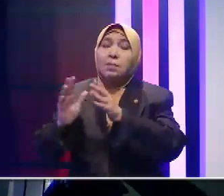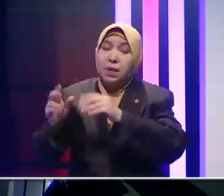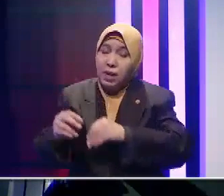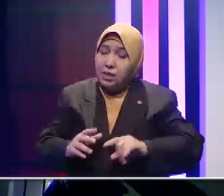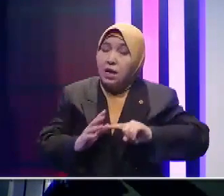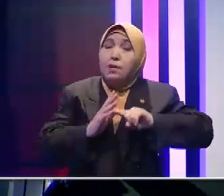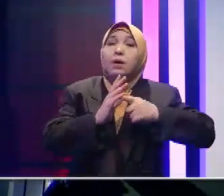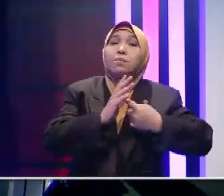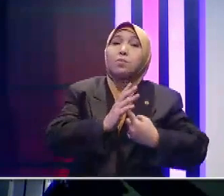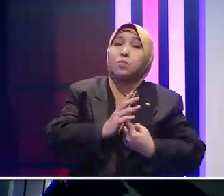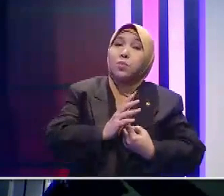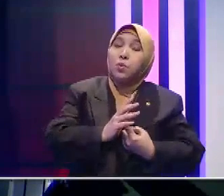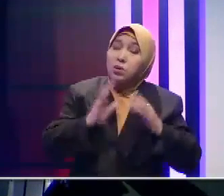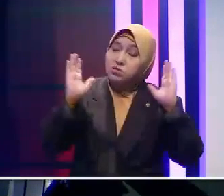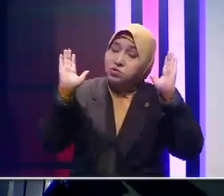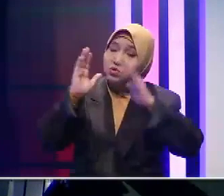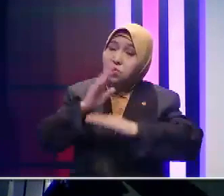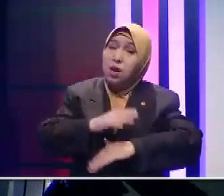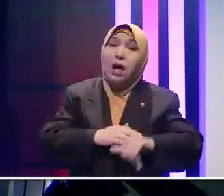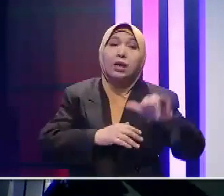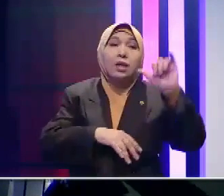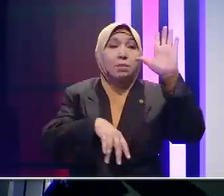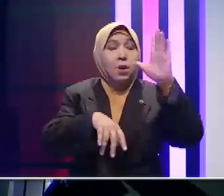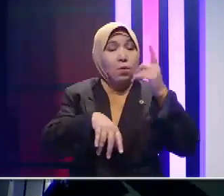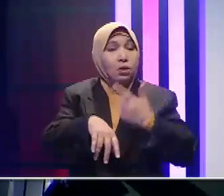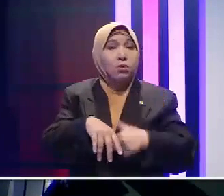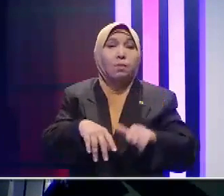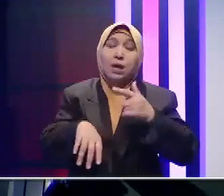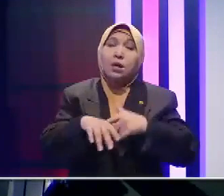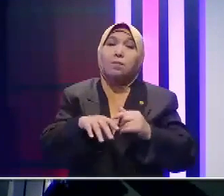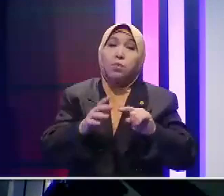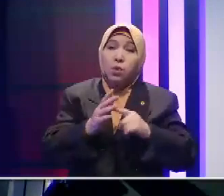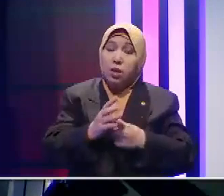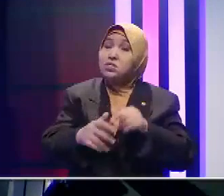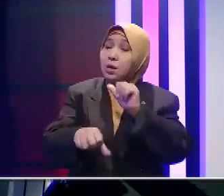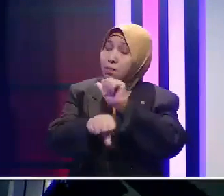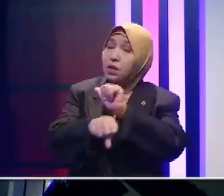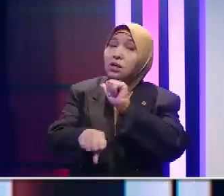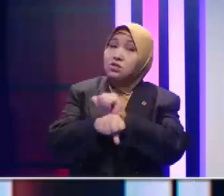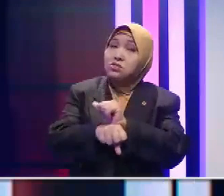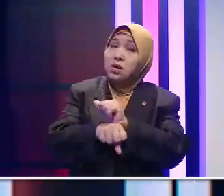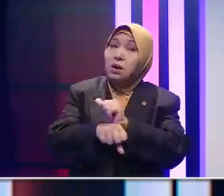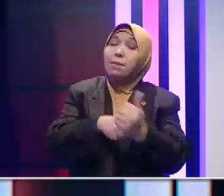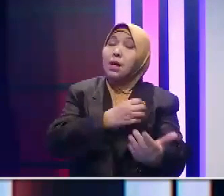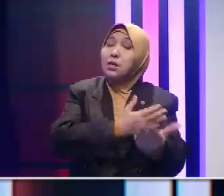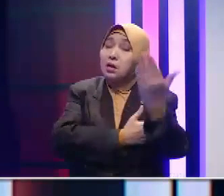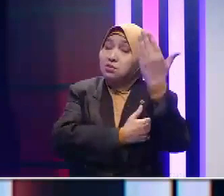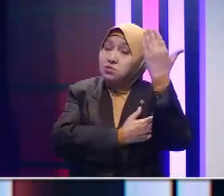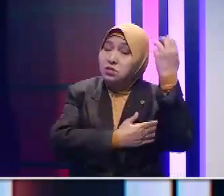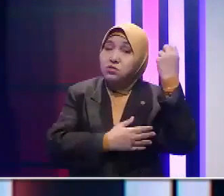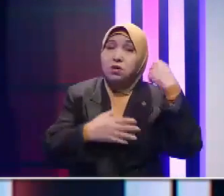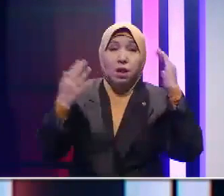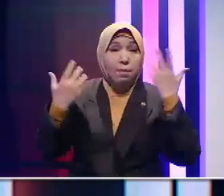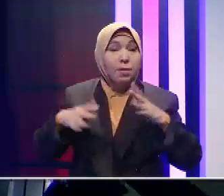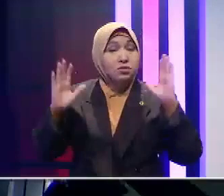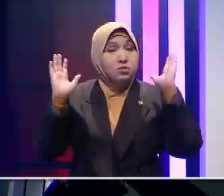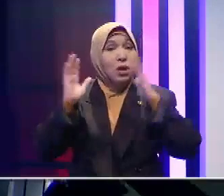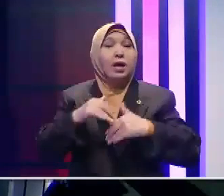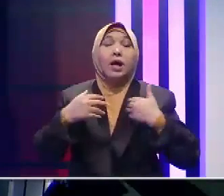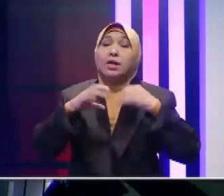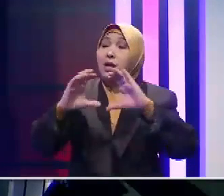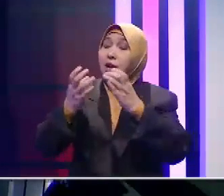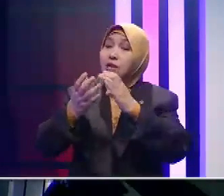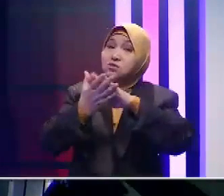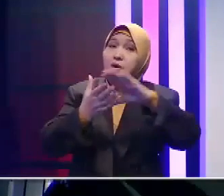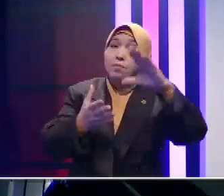mula solat lima waktu. Pada mulanya memang bekerja. Jadi subuh saya solat, dan lepas solat tu dia ada kelas